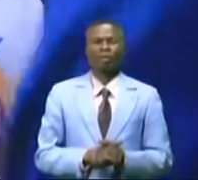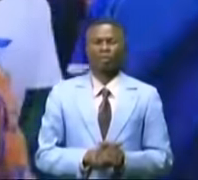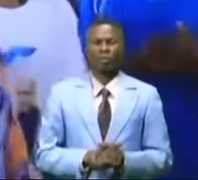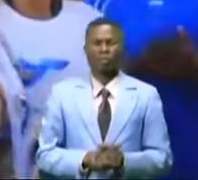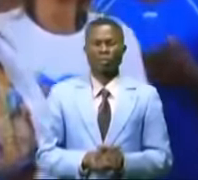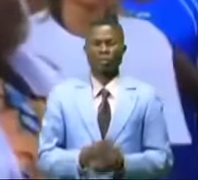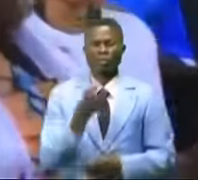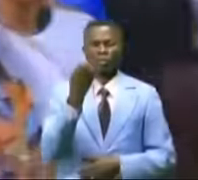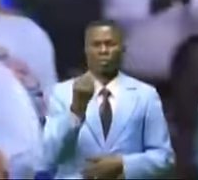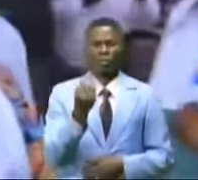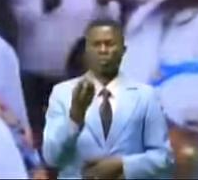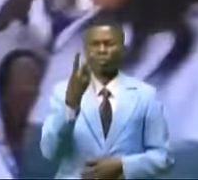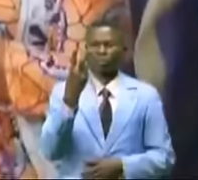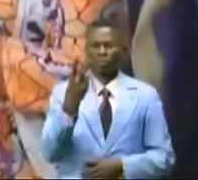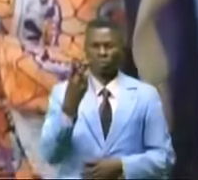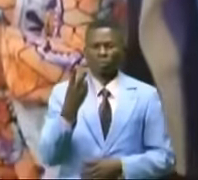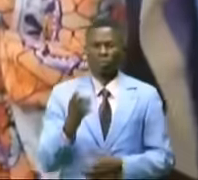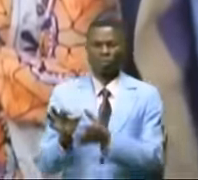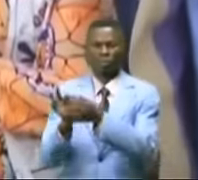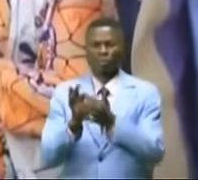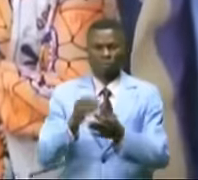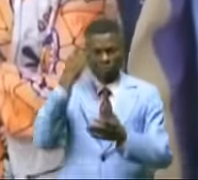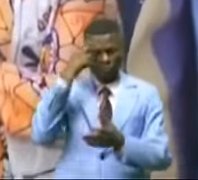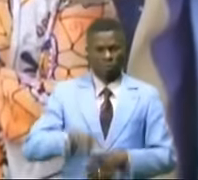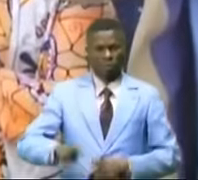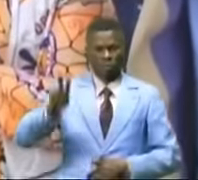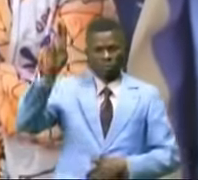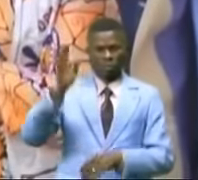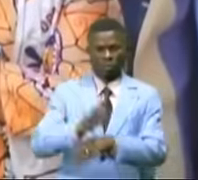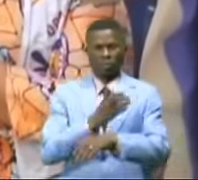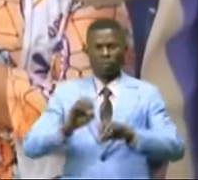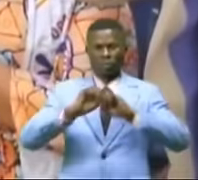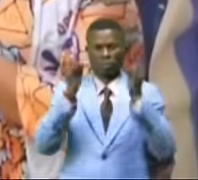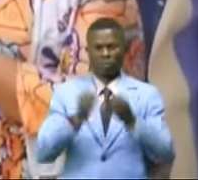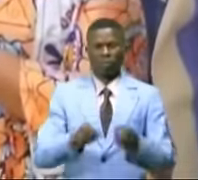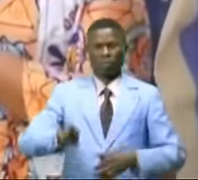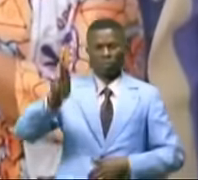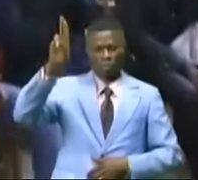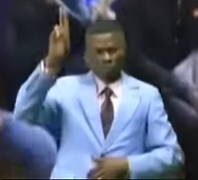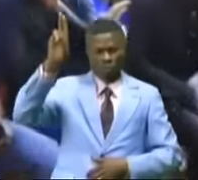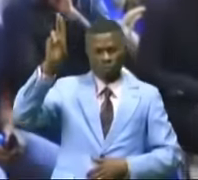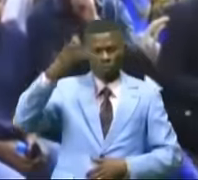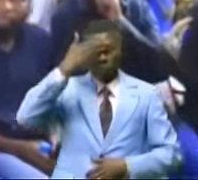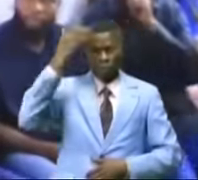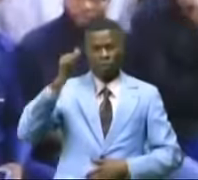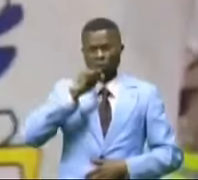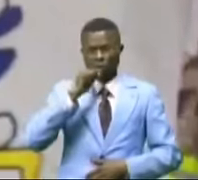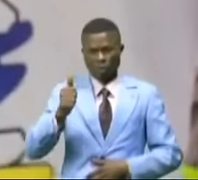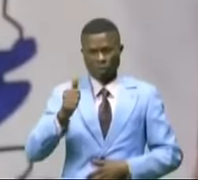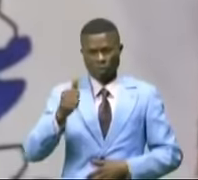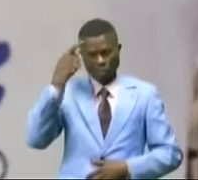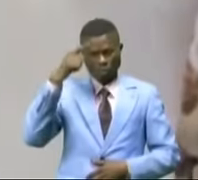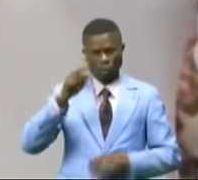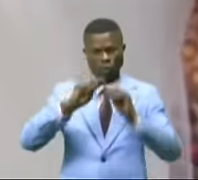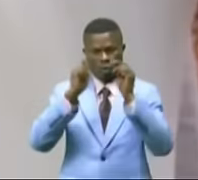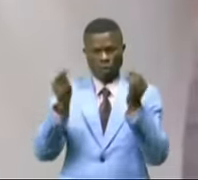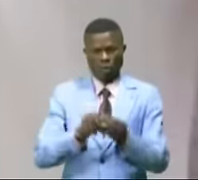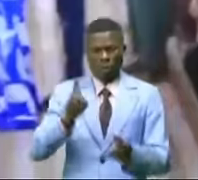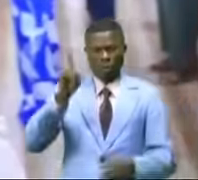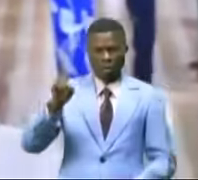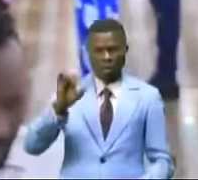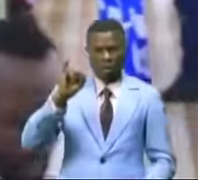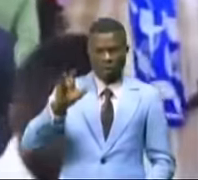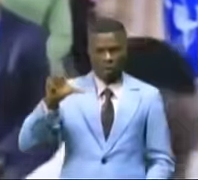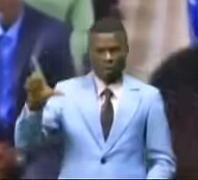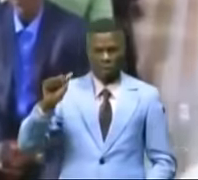Le 42e anniversaire de l'Union pour la démocratie et le progrès social UDPS n'est pas passé inaperçu pour la section de Dilala,